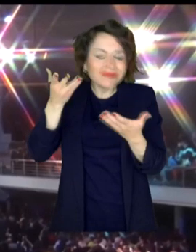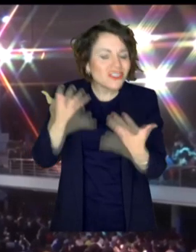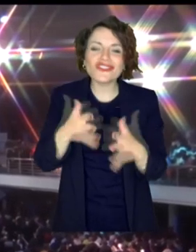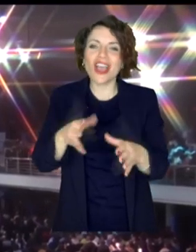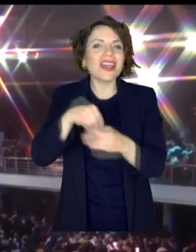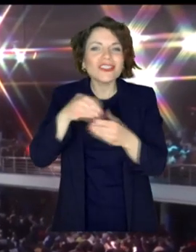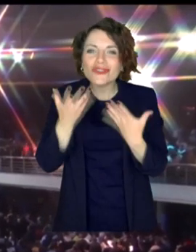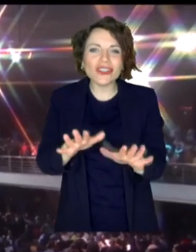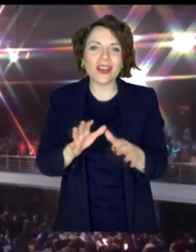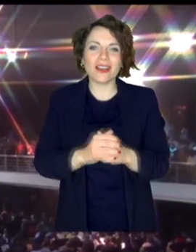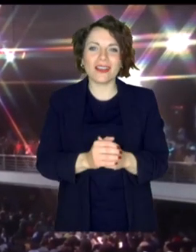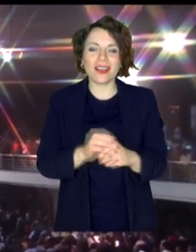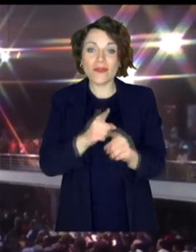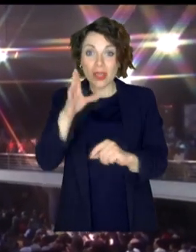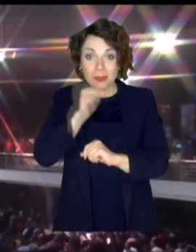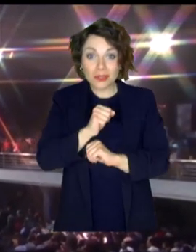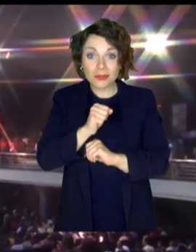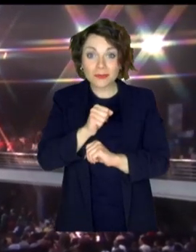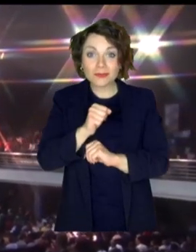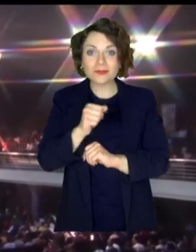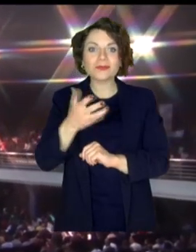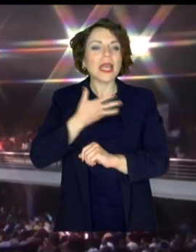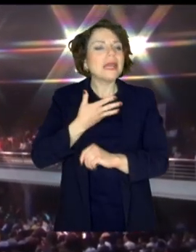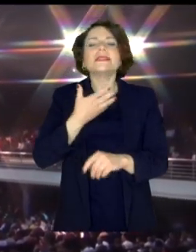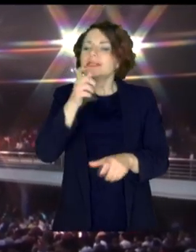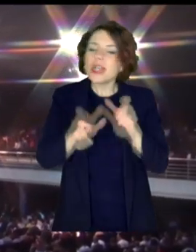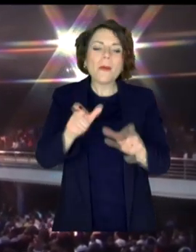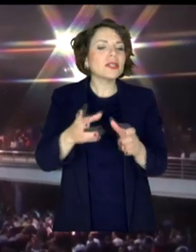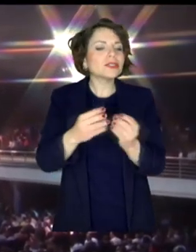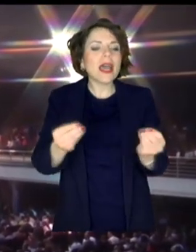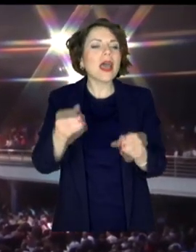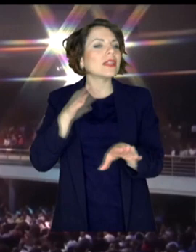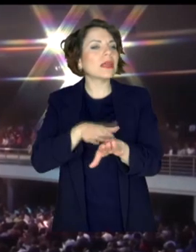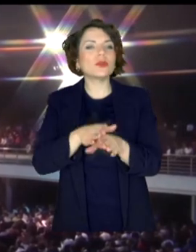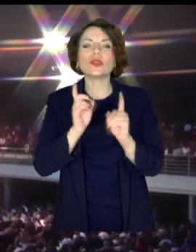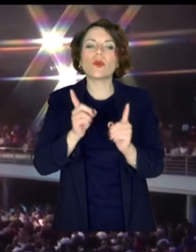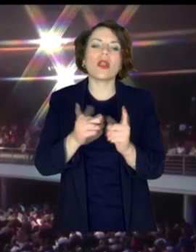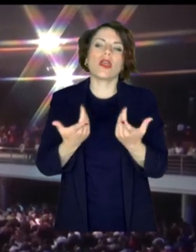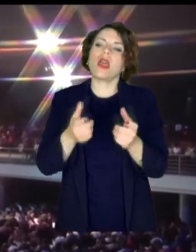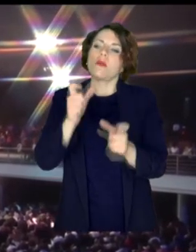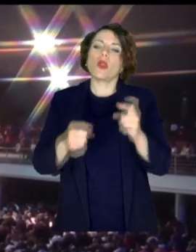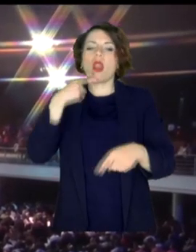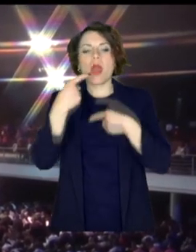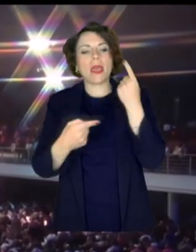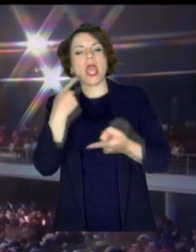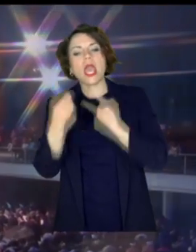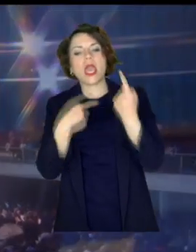Avete capito? La cosa è che tanti di noi sono abituati a situazioni in cui le persone si lamentano di